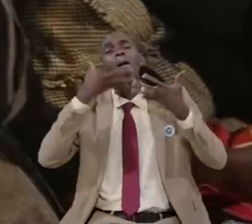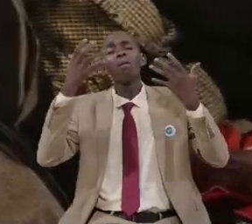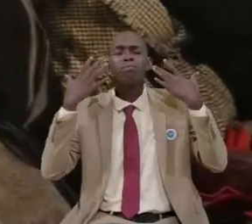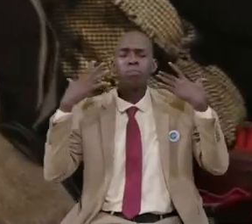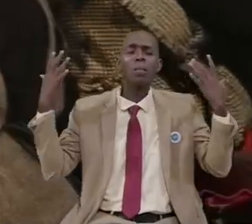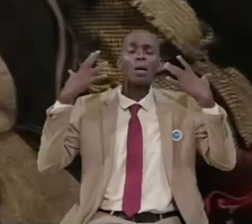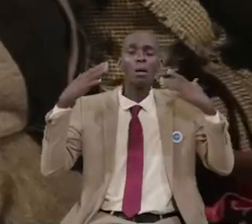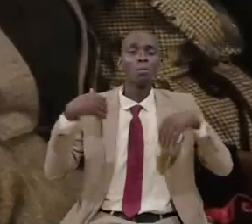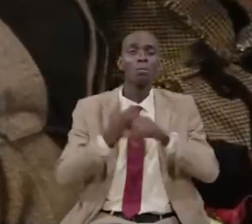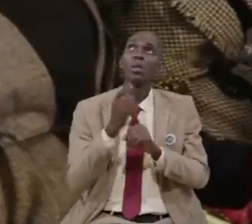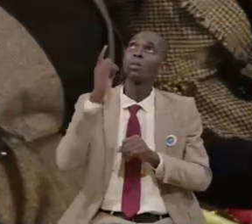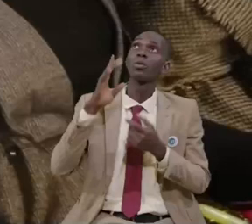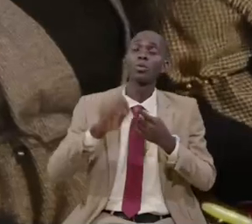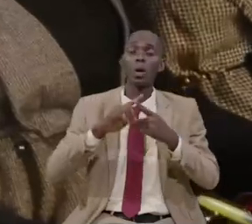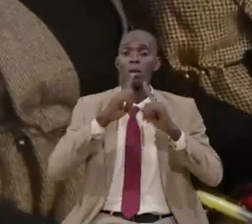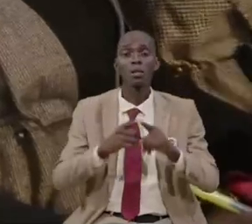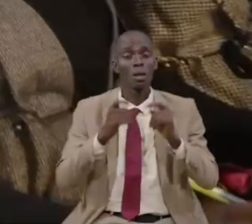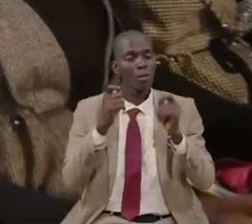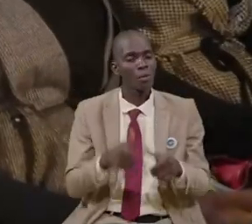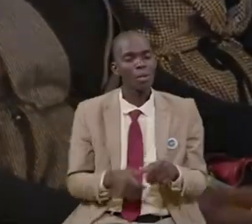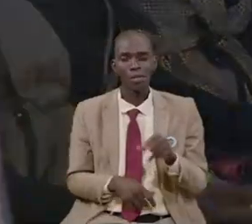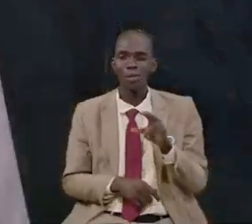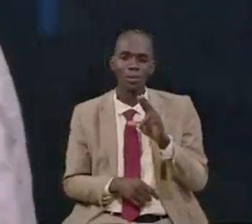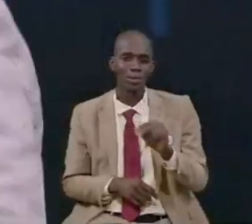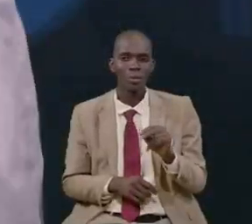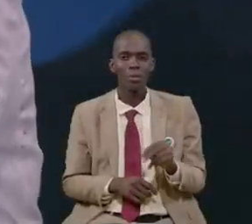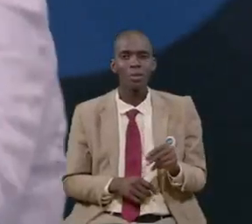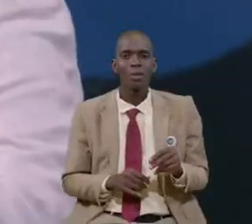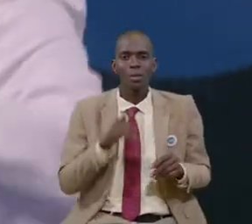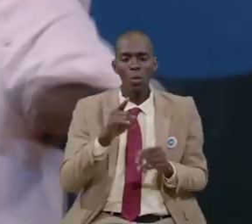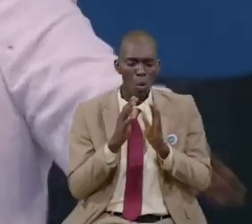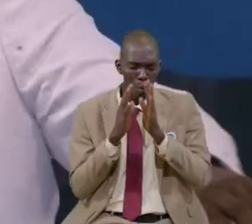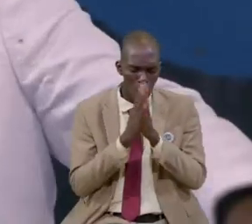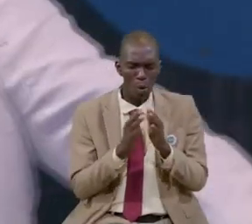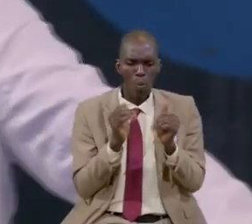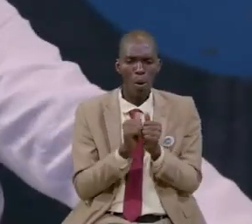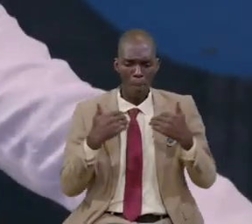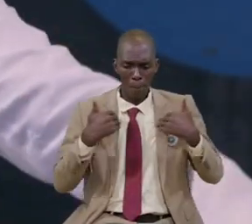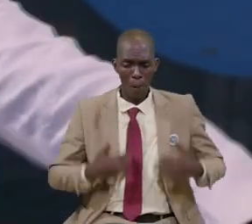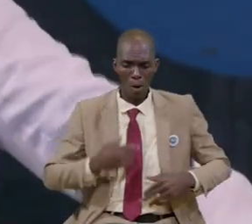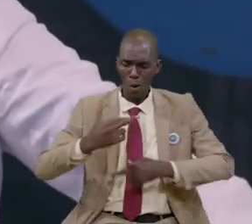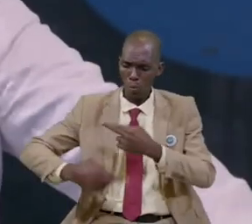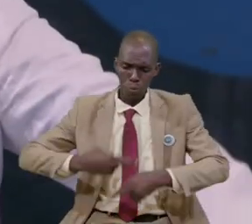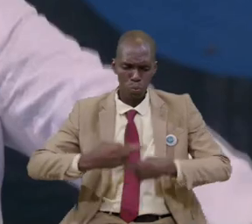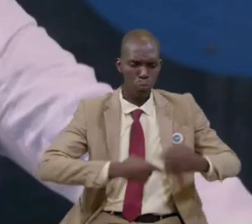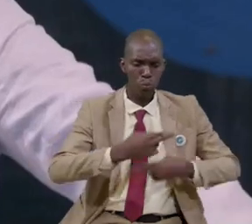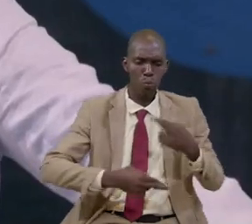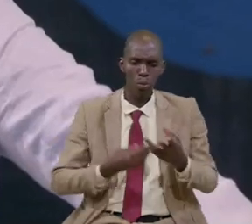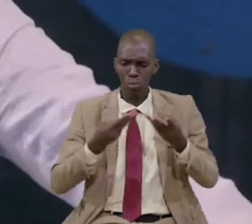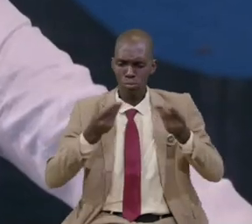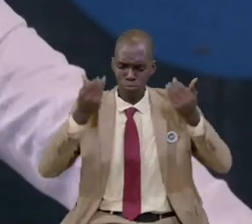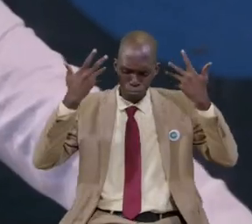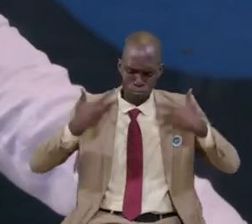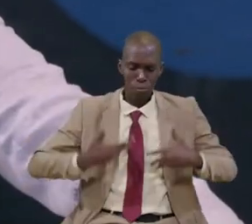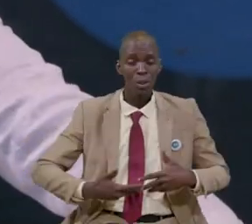Nous apprenons quelque chose de là. Ce n'est pas parce que je suis tombé, je roule par terre, je suis très sérieux et fanatique.